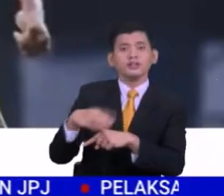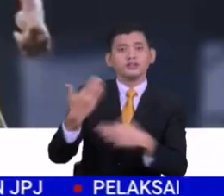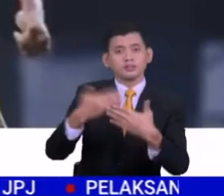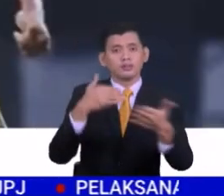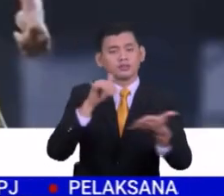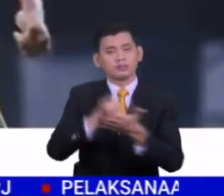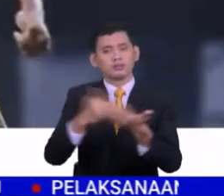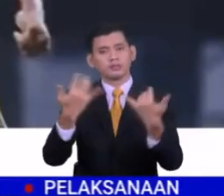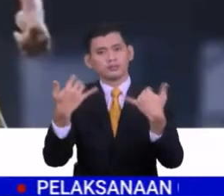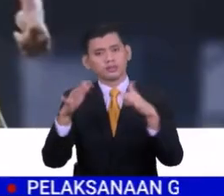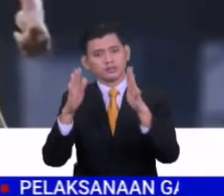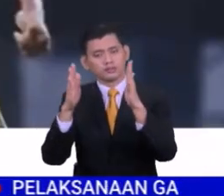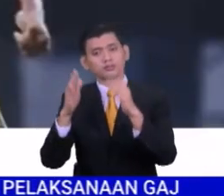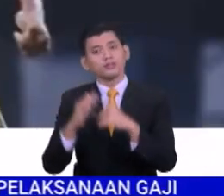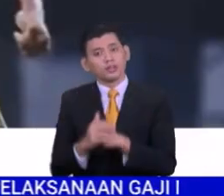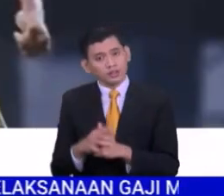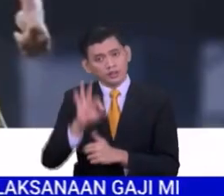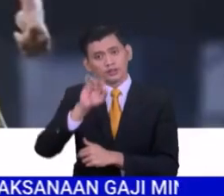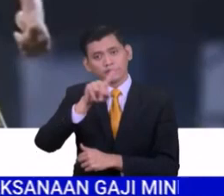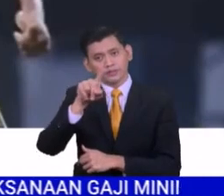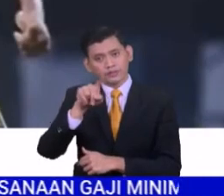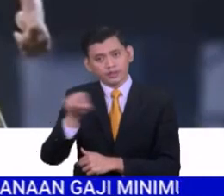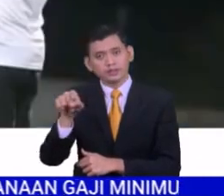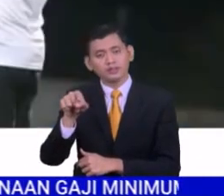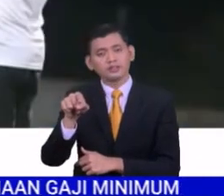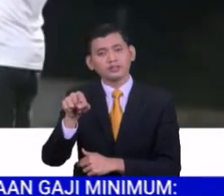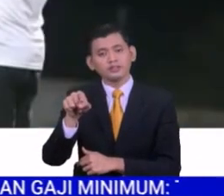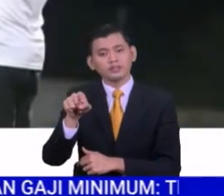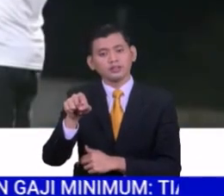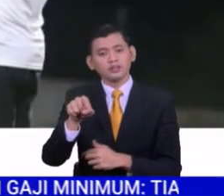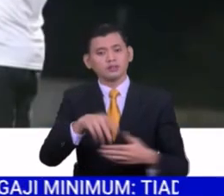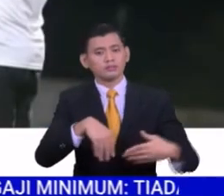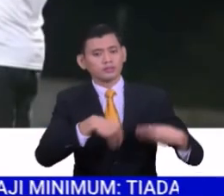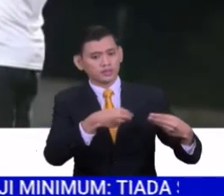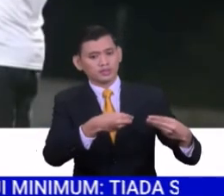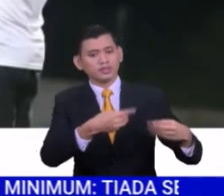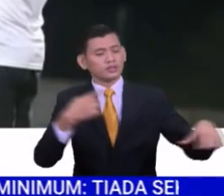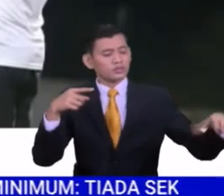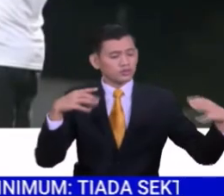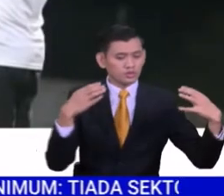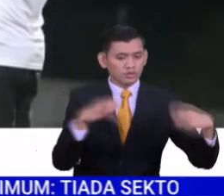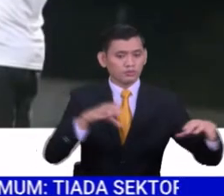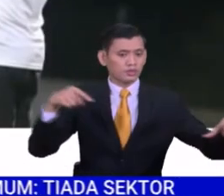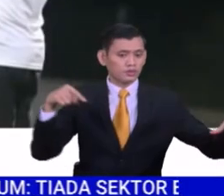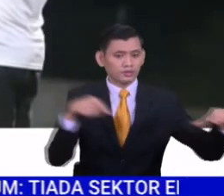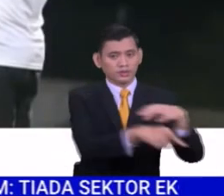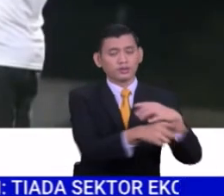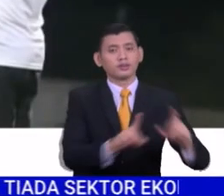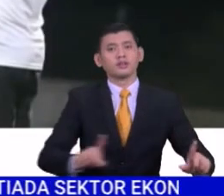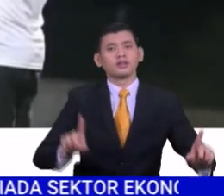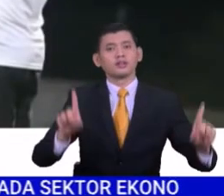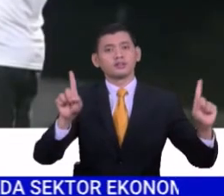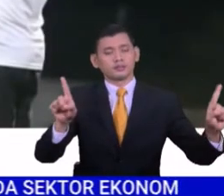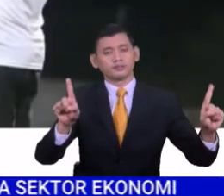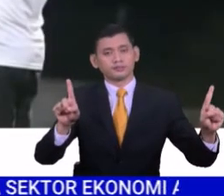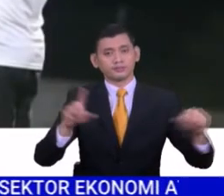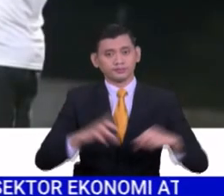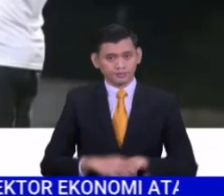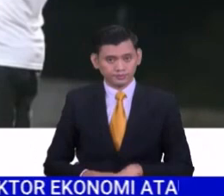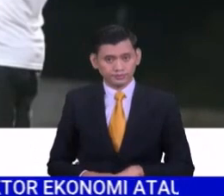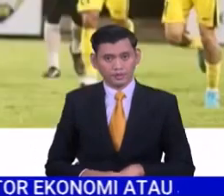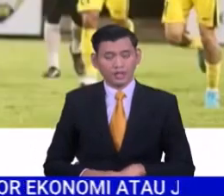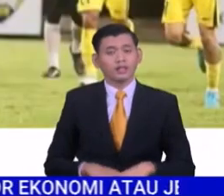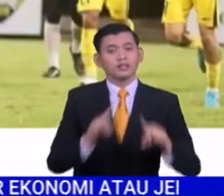sebelum pemain Selangor FC 2 Faiz Amir Runizar memberi kelegaan seketika dengan gol penyamaan 15 minit